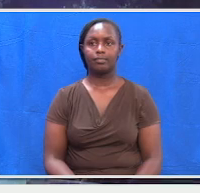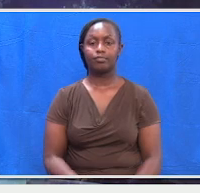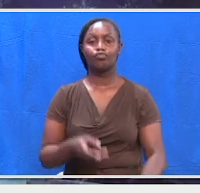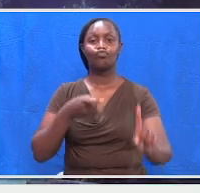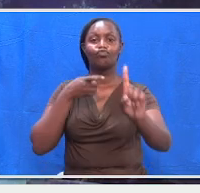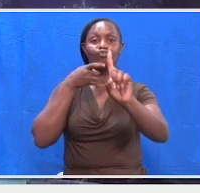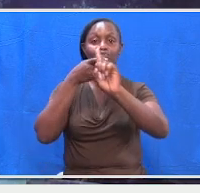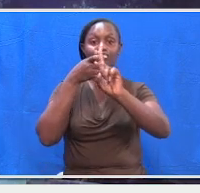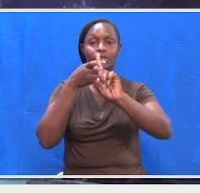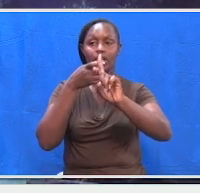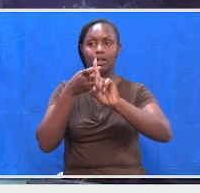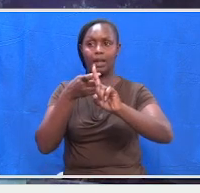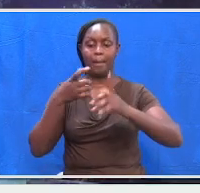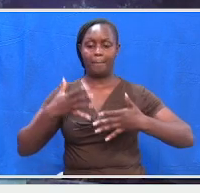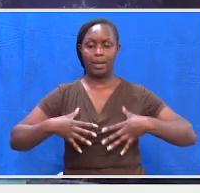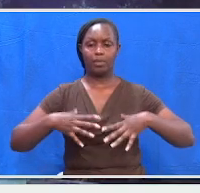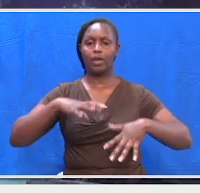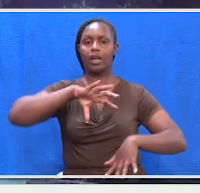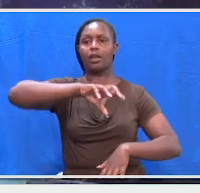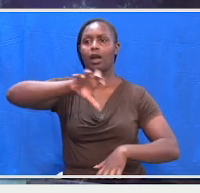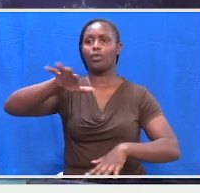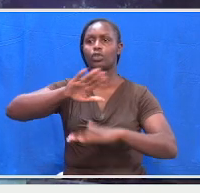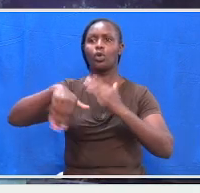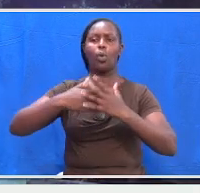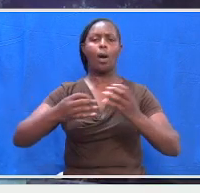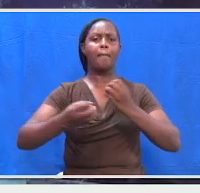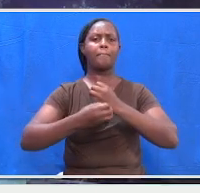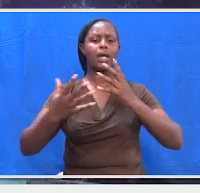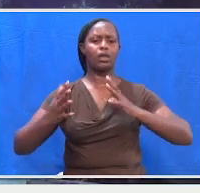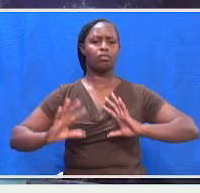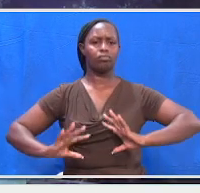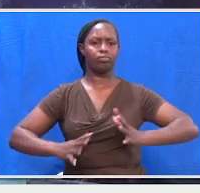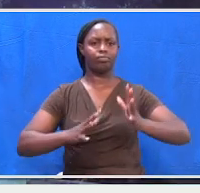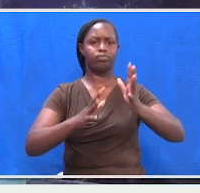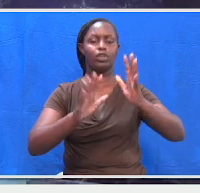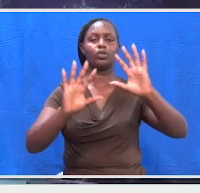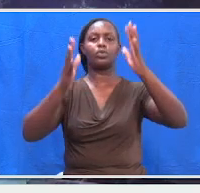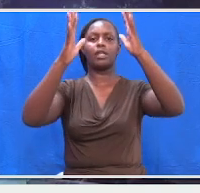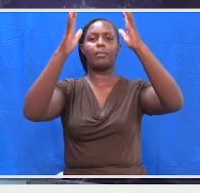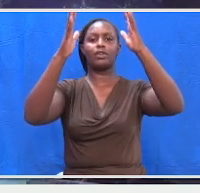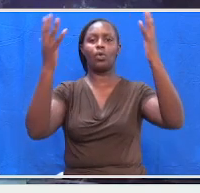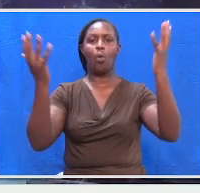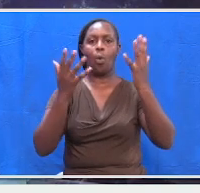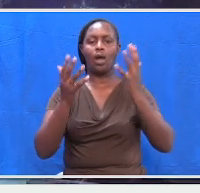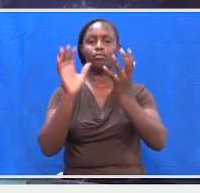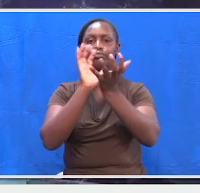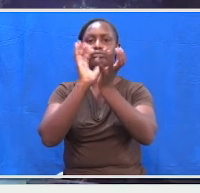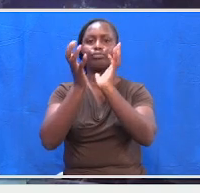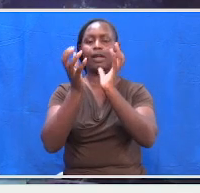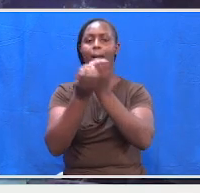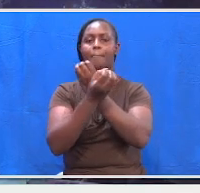Ambapo wakazi wa kaunti hiyo walijitokeza kwa wingi kusherehekea siku ya Mashujaa katika uga wa Kwale. Wengi wa wakazi